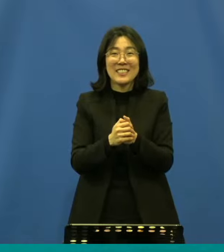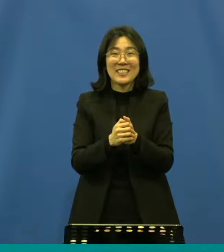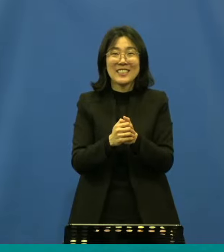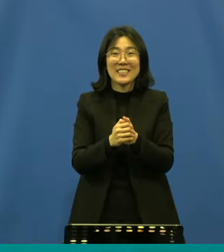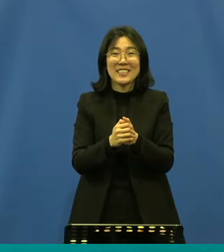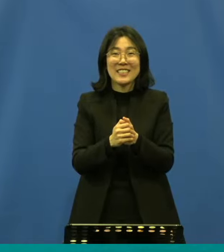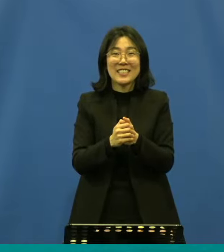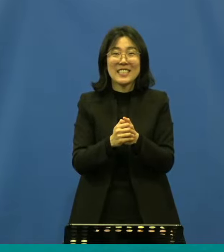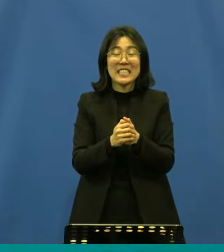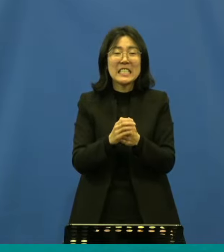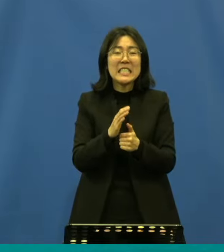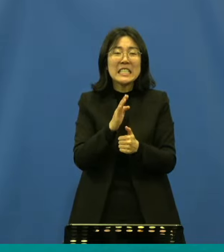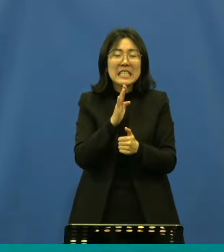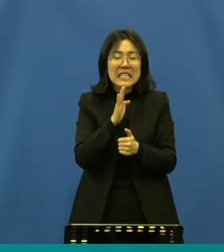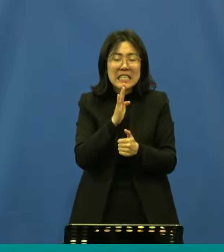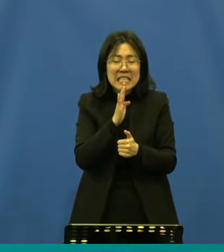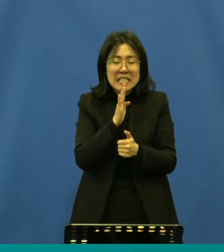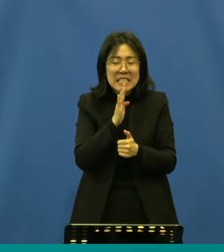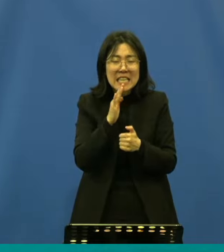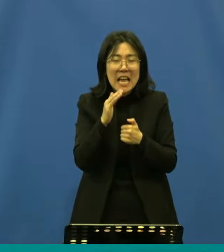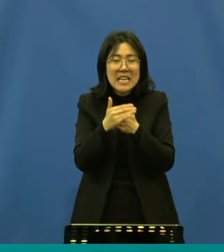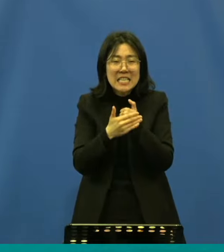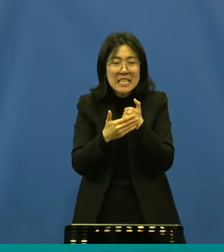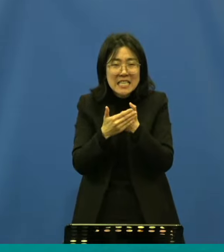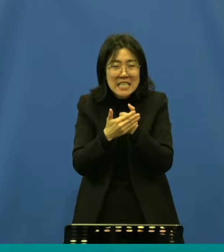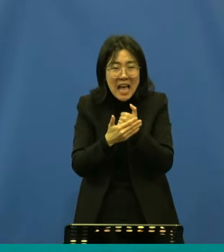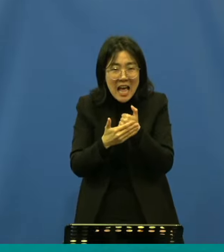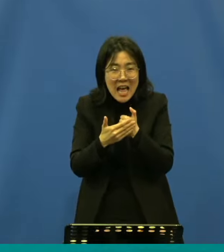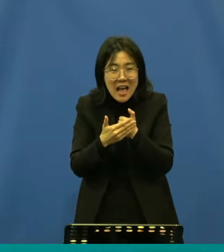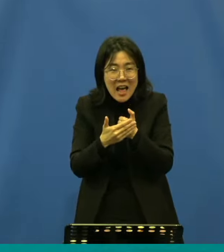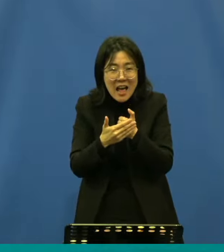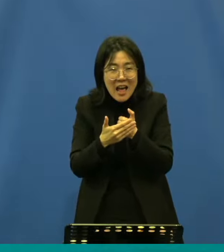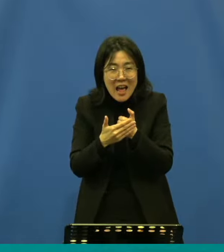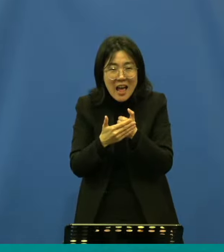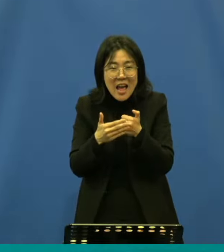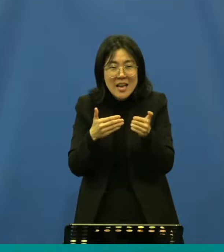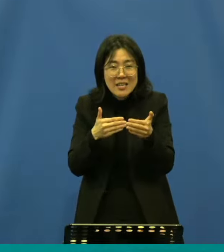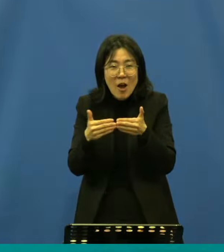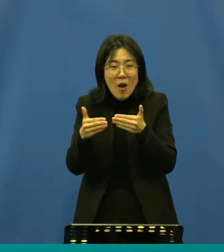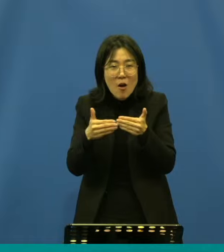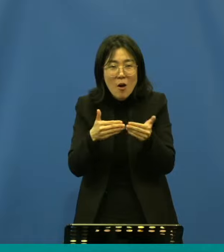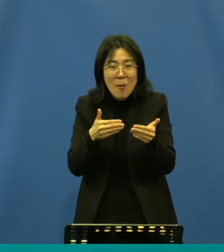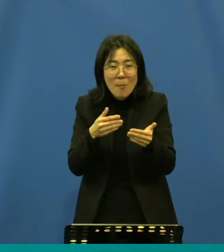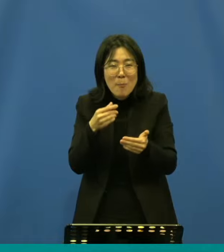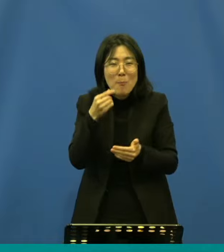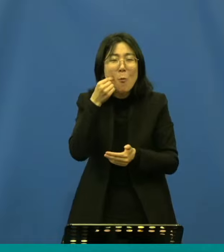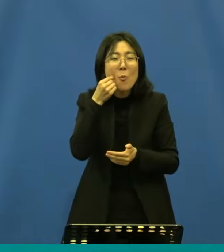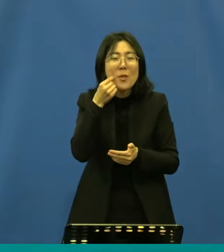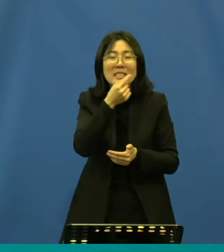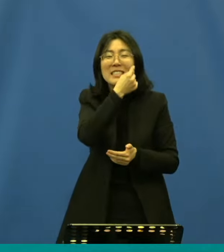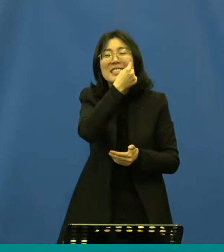진정한 은혜의 세계 안에 진입을 못한 것일 수도 있습니다.